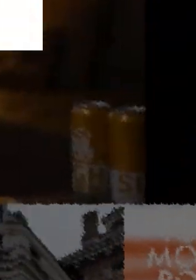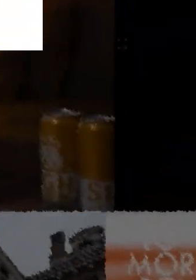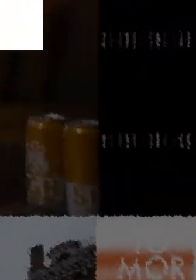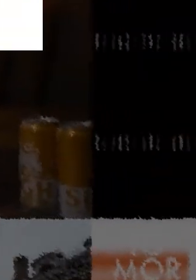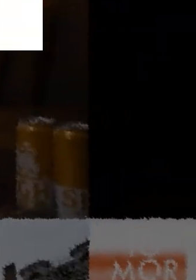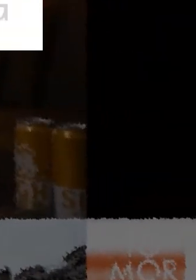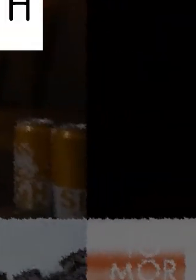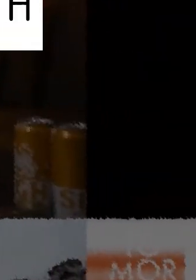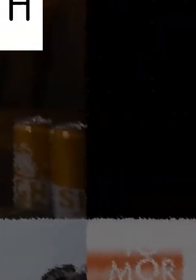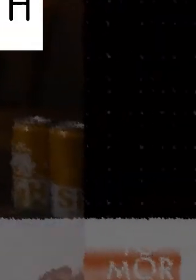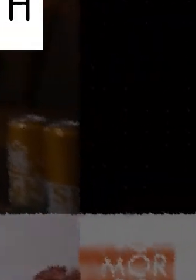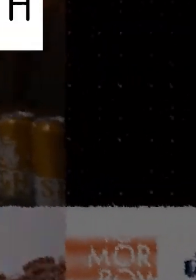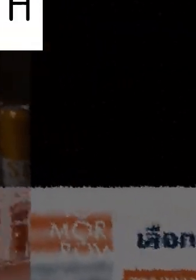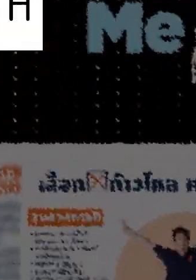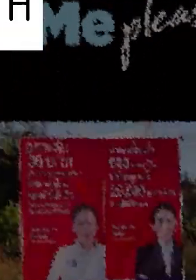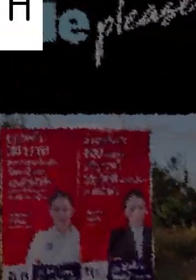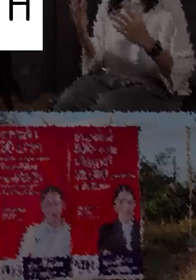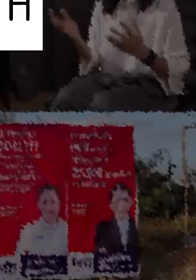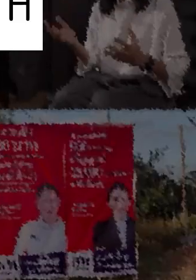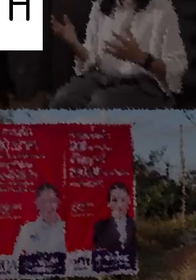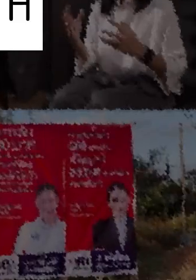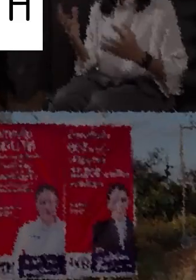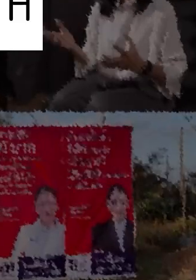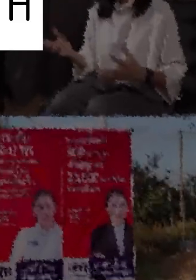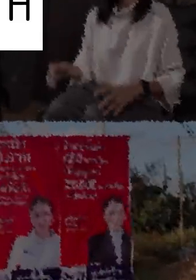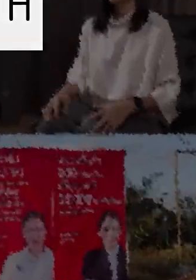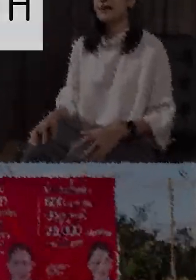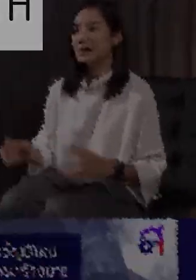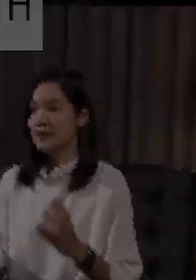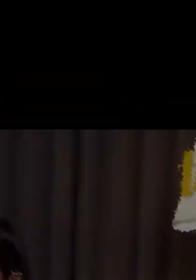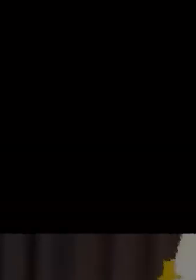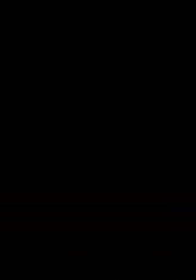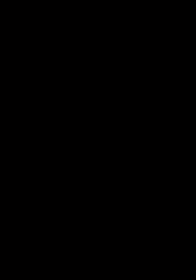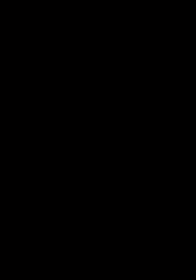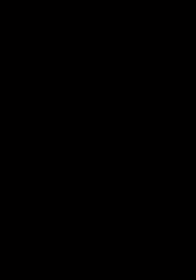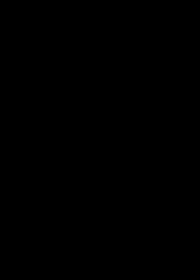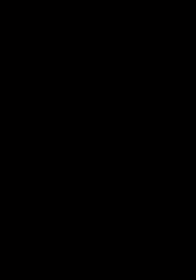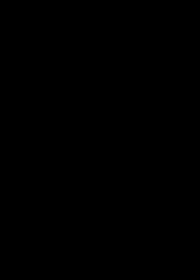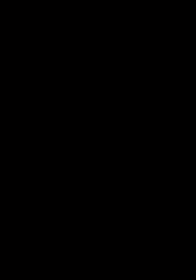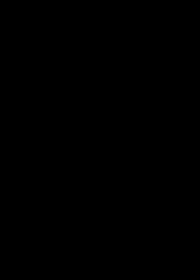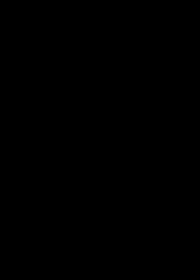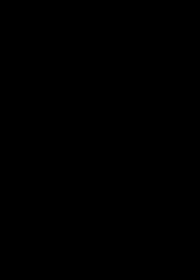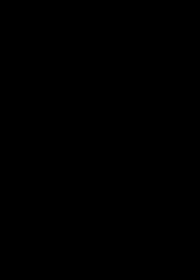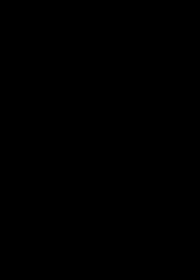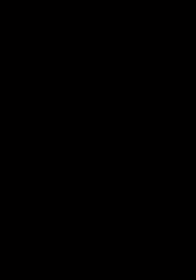for Tomorrow ช่องรวมรายการออริจินอลคอนเทนต์ที่จัดทำโดยสำนักข่าวทูเดย